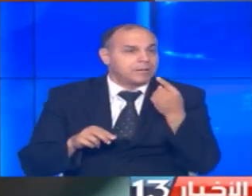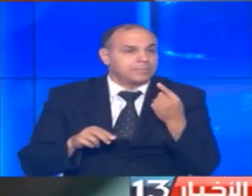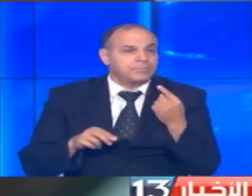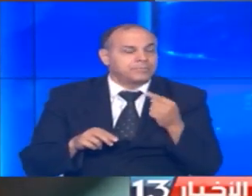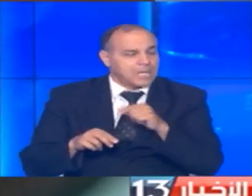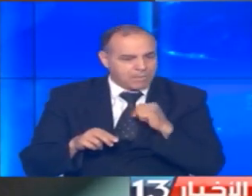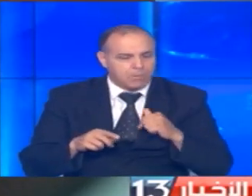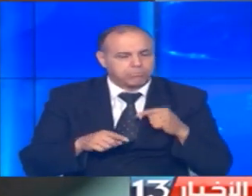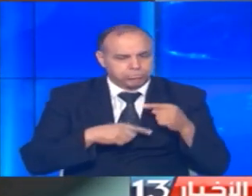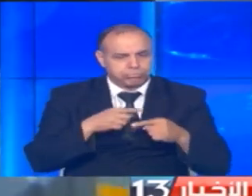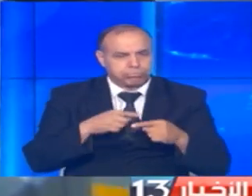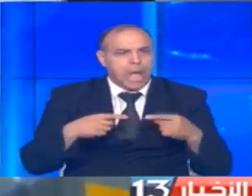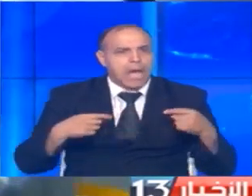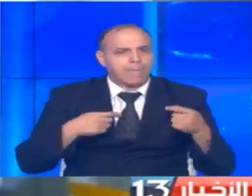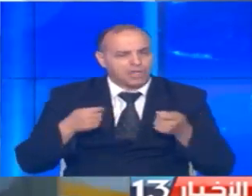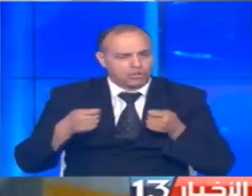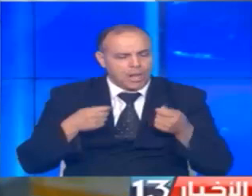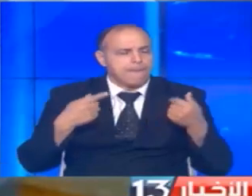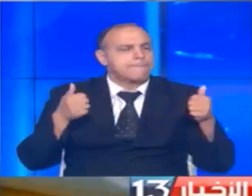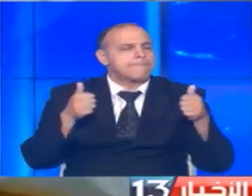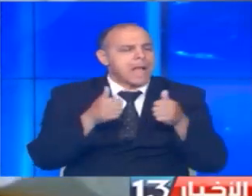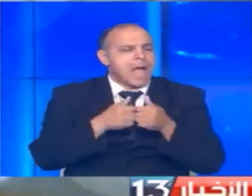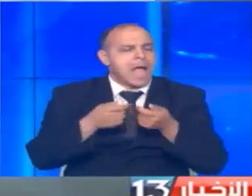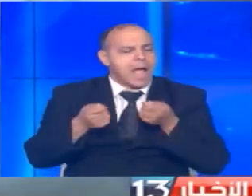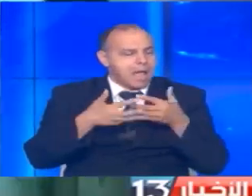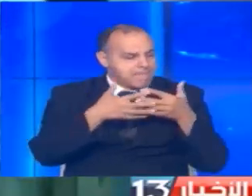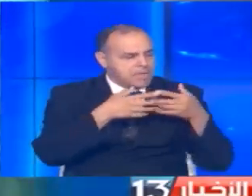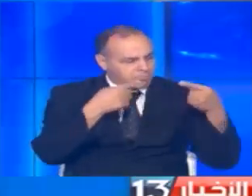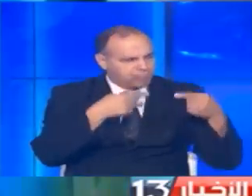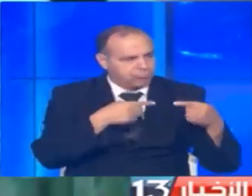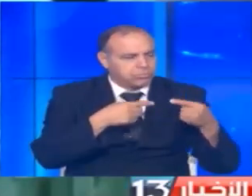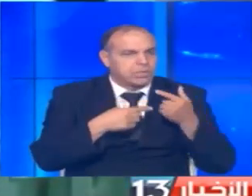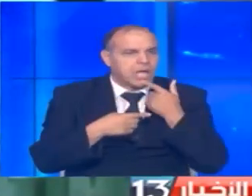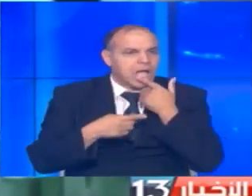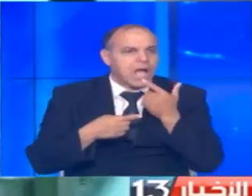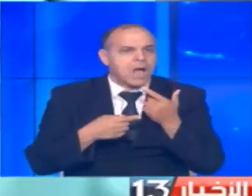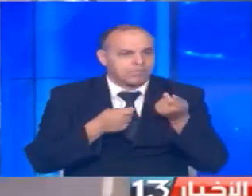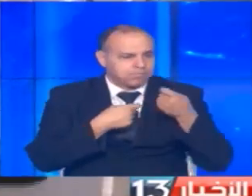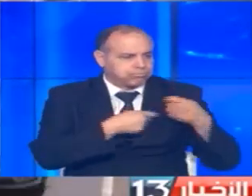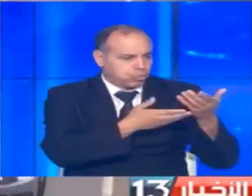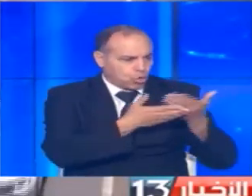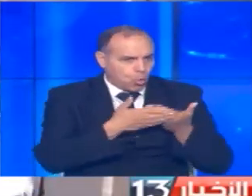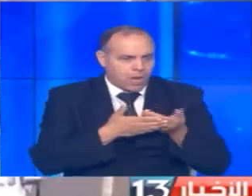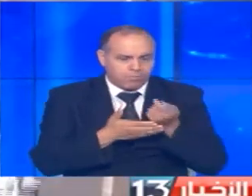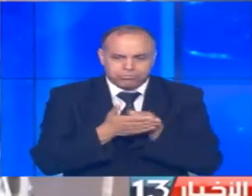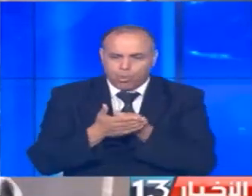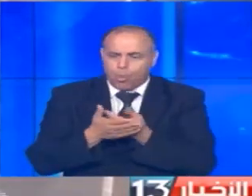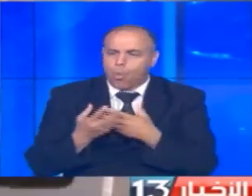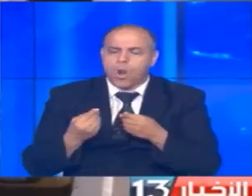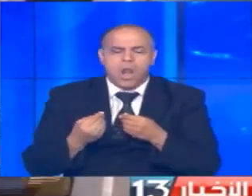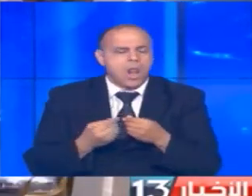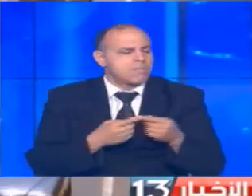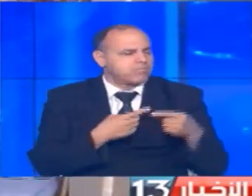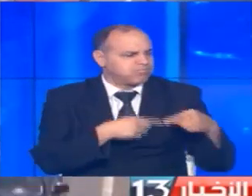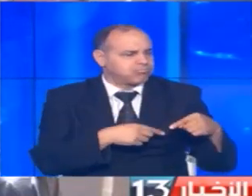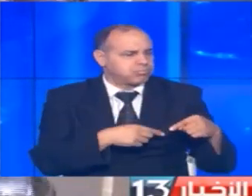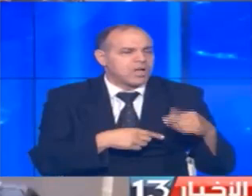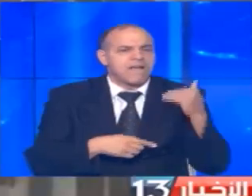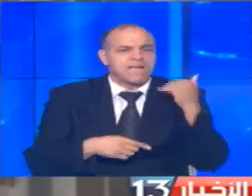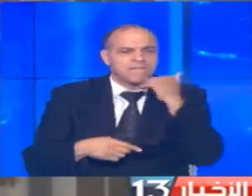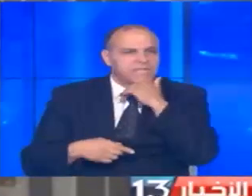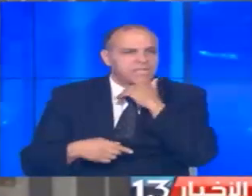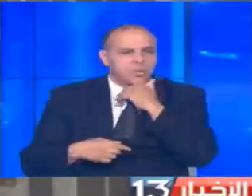بكين ستستغل الحرب التجارية مع الولايات المتحدة لإحلال الواردات وتعزيز الإنتاج المحلي والتعجيل